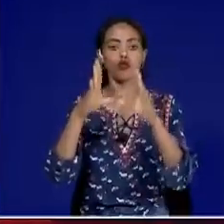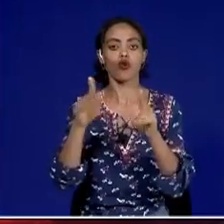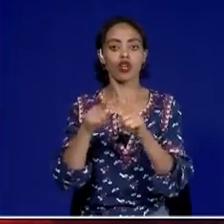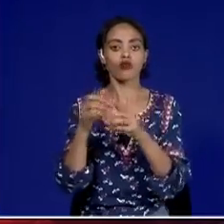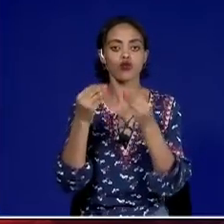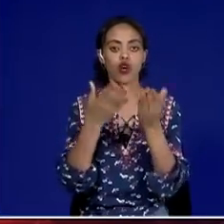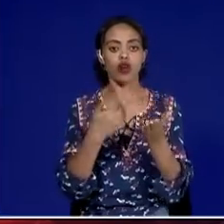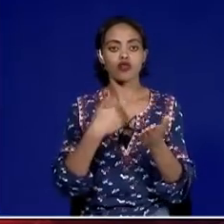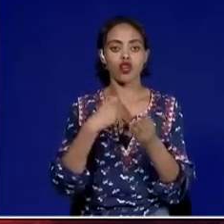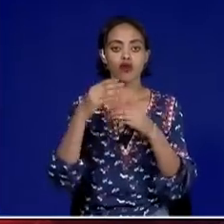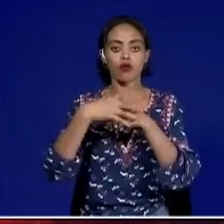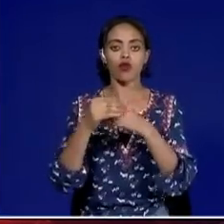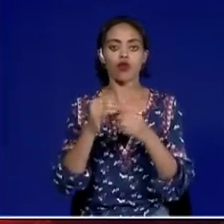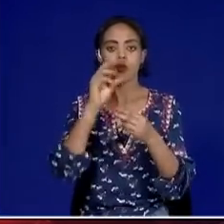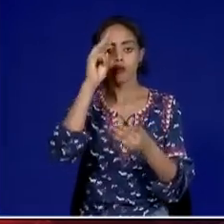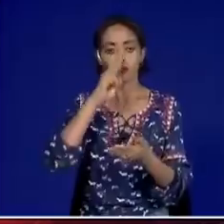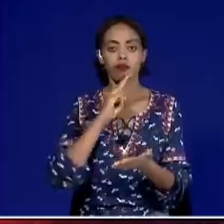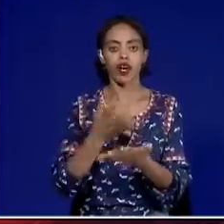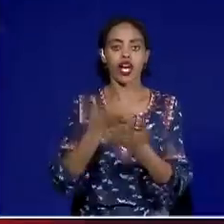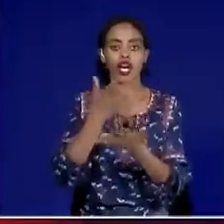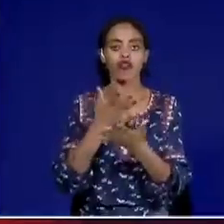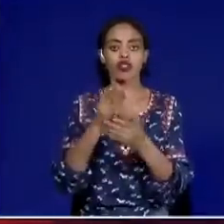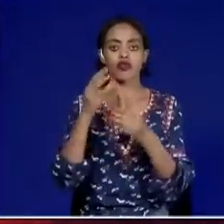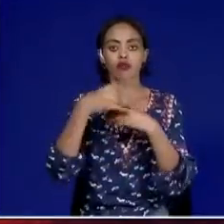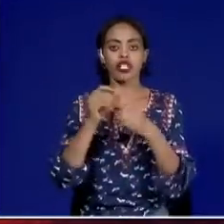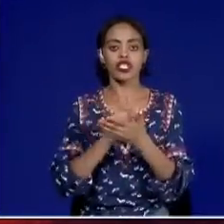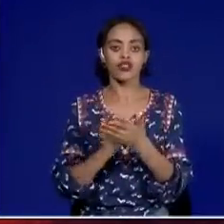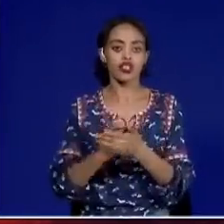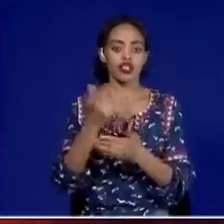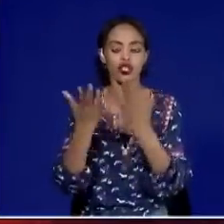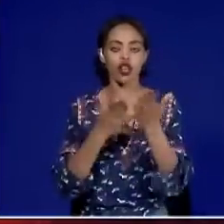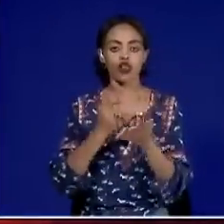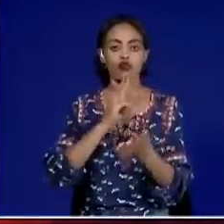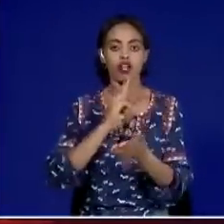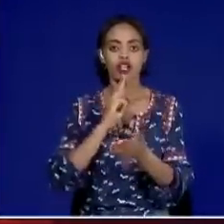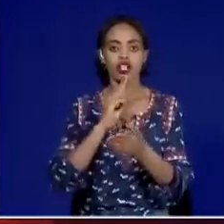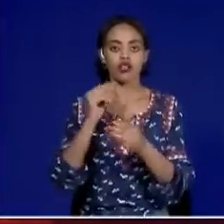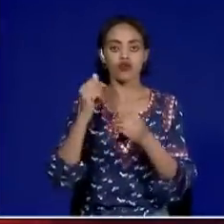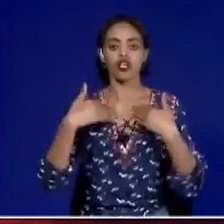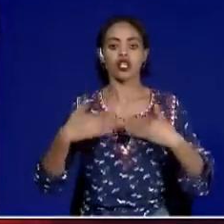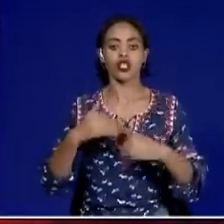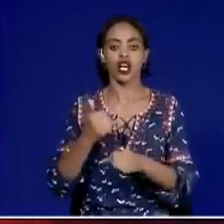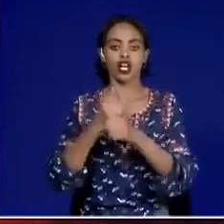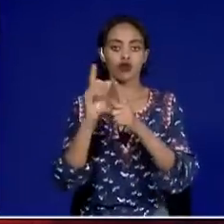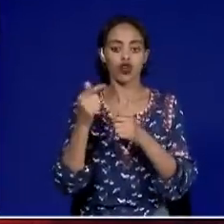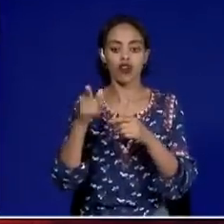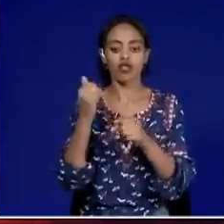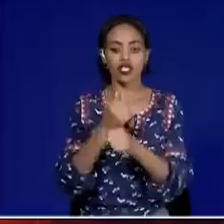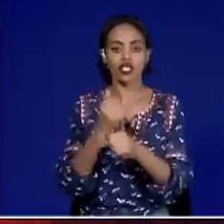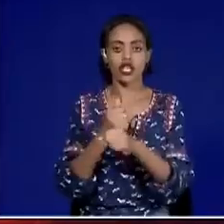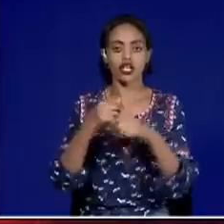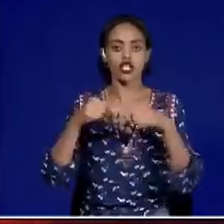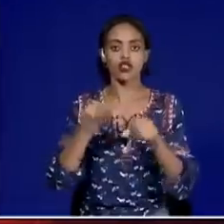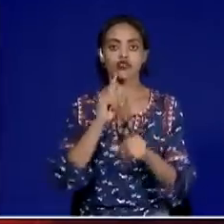ኮረና ብቢሮ ማይ ሃፍቲ ትግራይን ቤት ፅሕፈት ግልጋሎት ማይ ከተማ መቐለን ምስ መዳርግቲ ኣካላት ብምዃን ተሳሊጡ። ኣብቲ ስነ ስርዓት